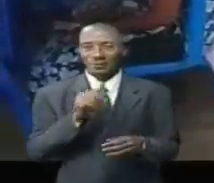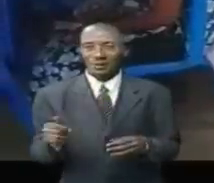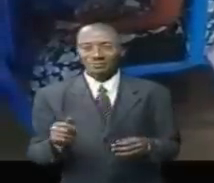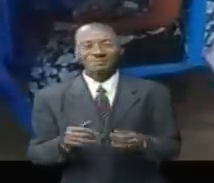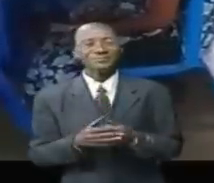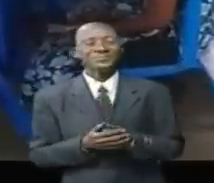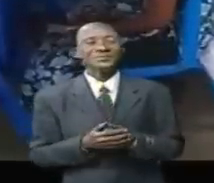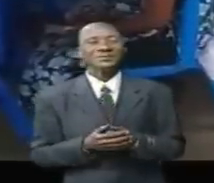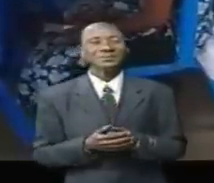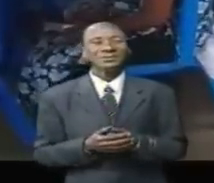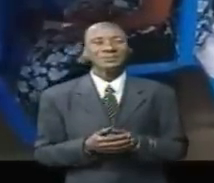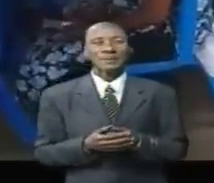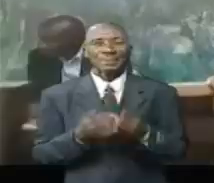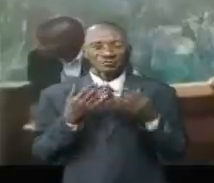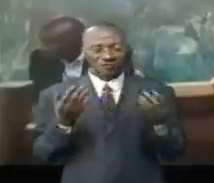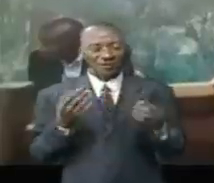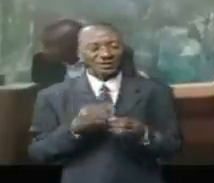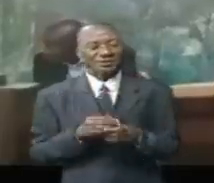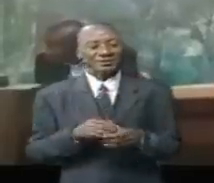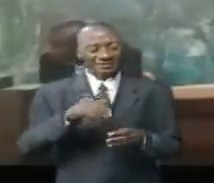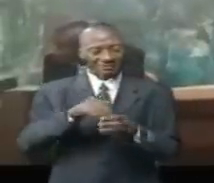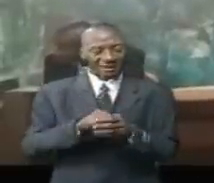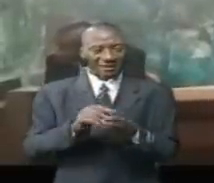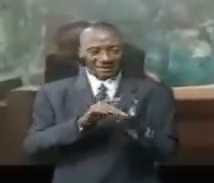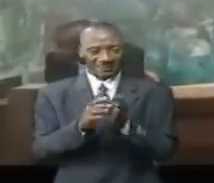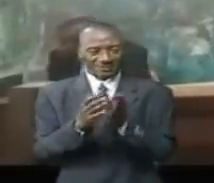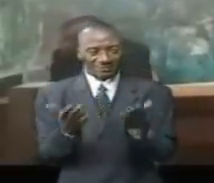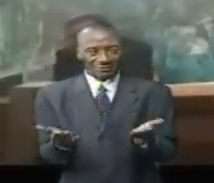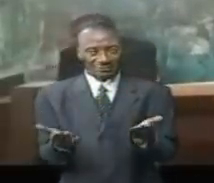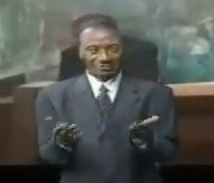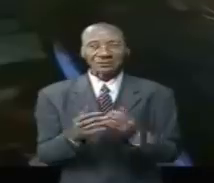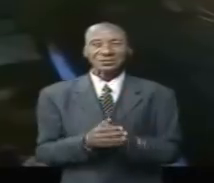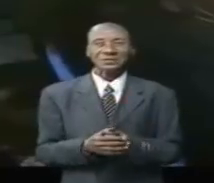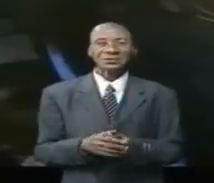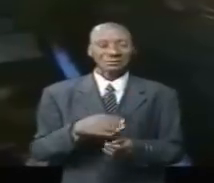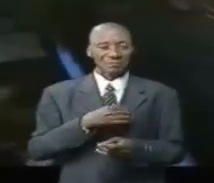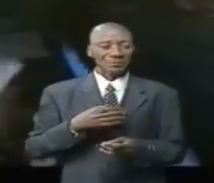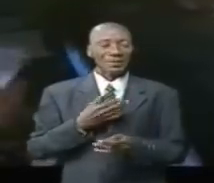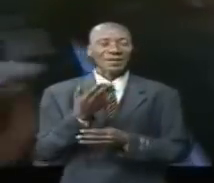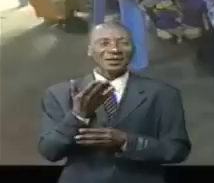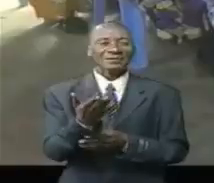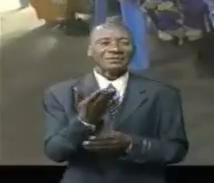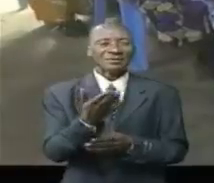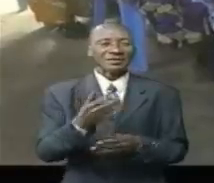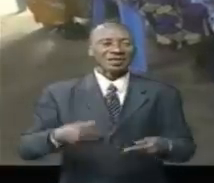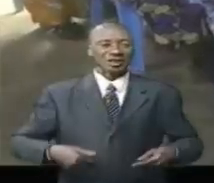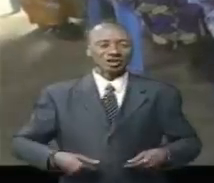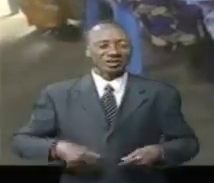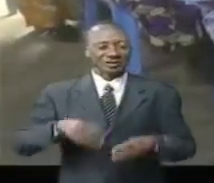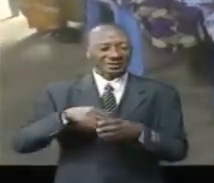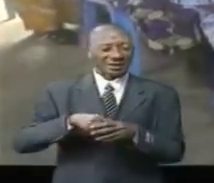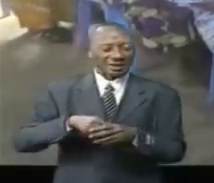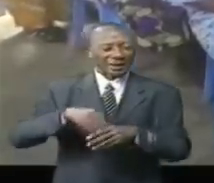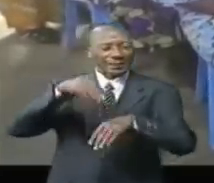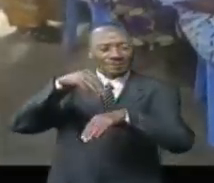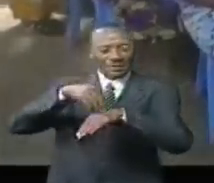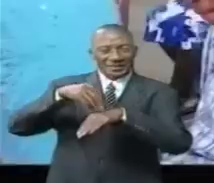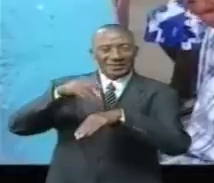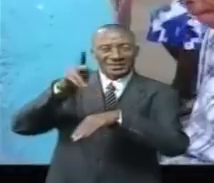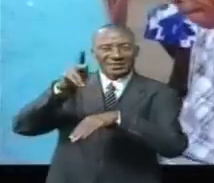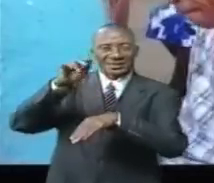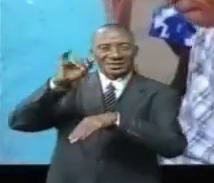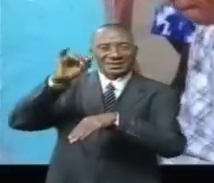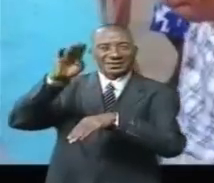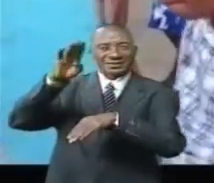2 à partir du verset 16, Charlotte Inga a appelé les jeunes de Matadikibala à bannir les banditismes et à